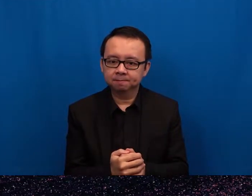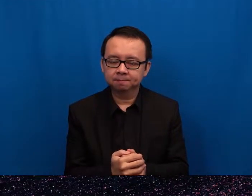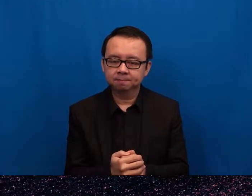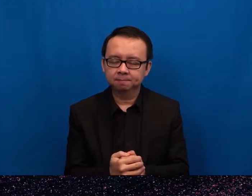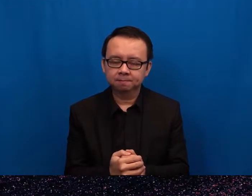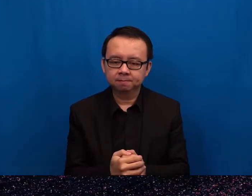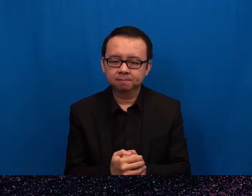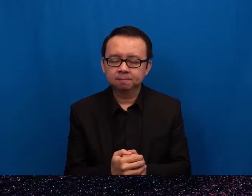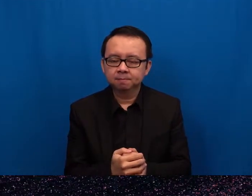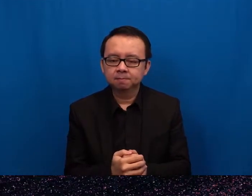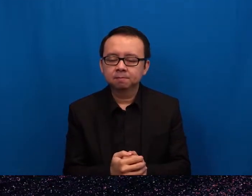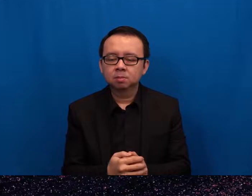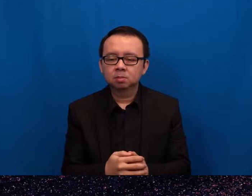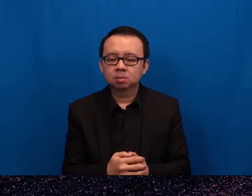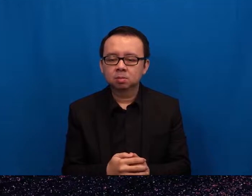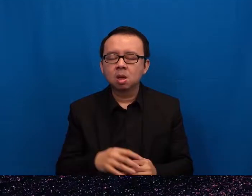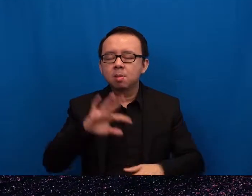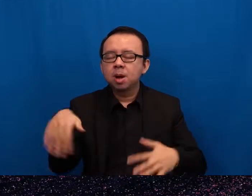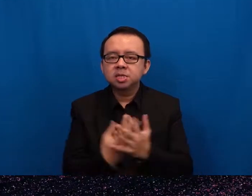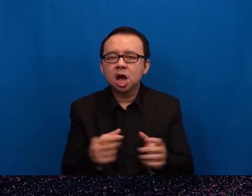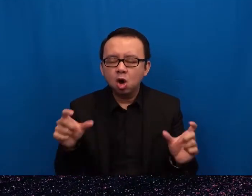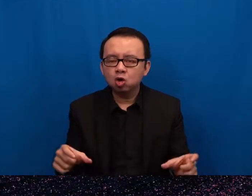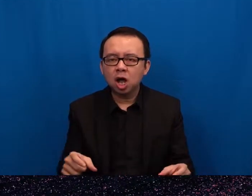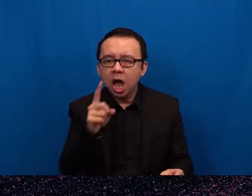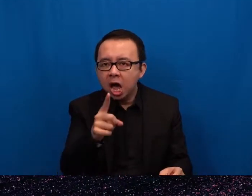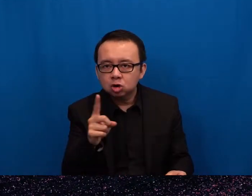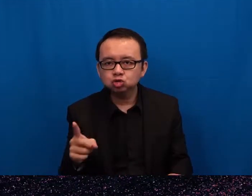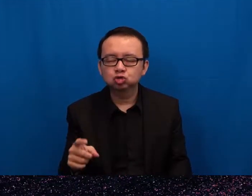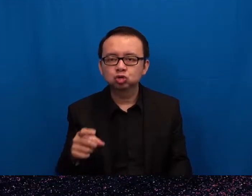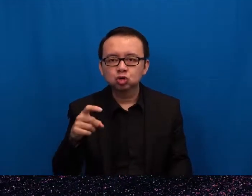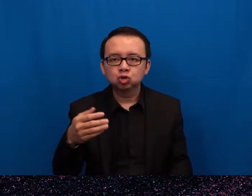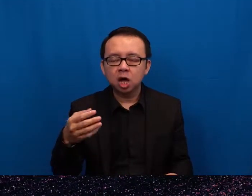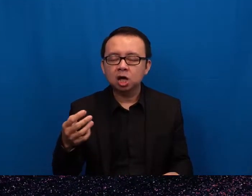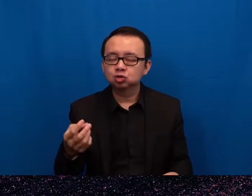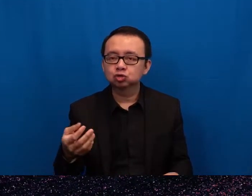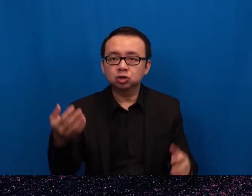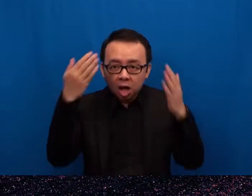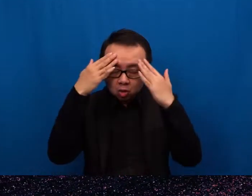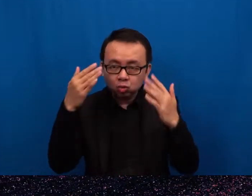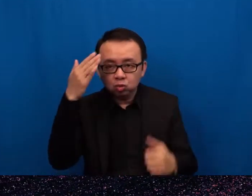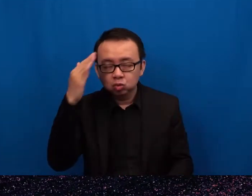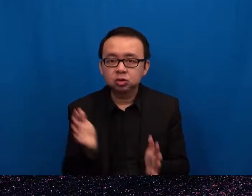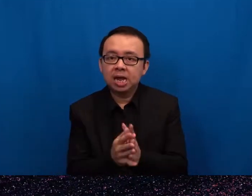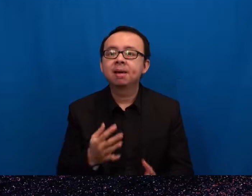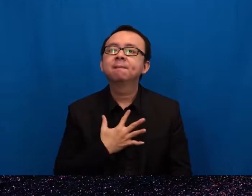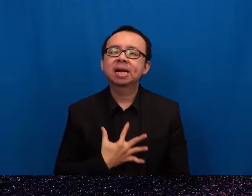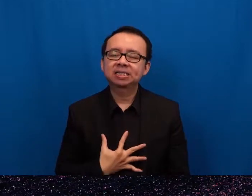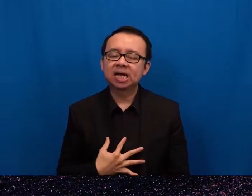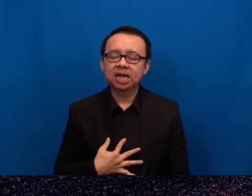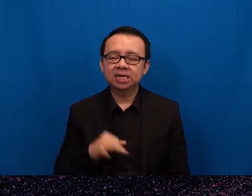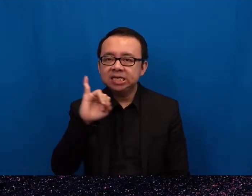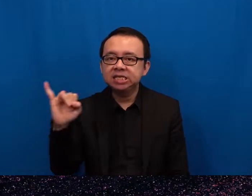perlu merasakannya. Ini yang membuat hati Paulus koyak. Kamu udah kenal Roh Kudus belum?